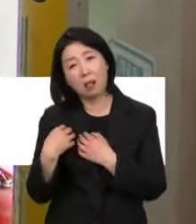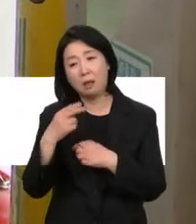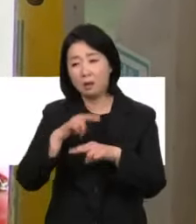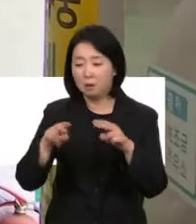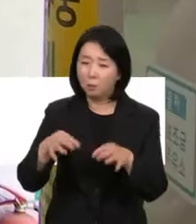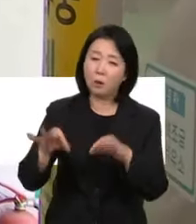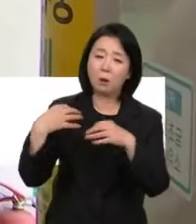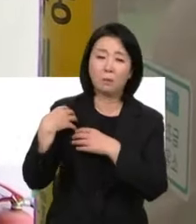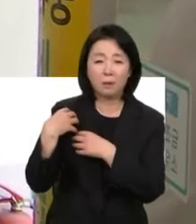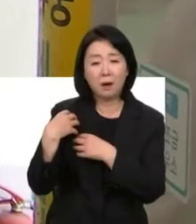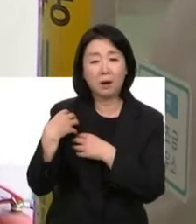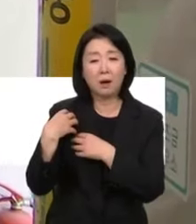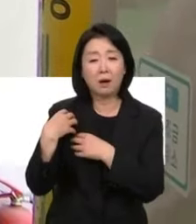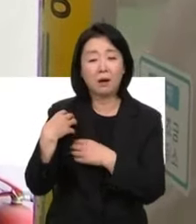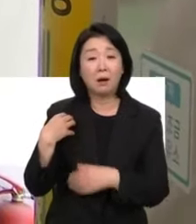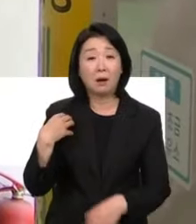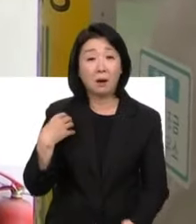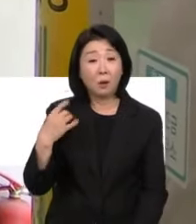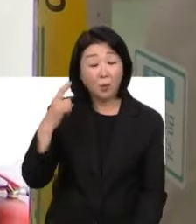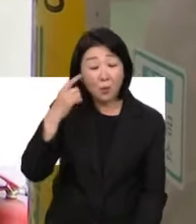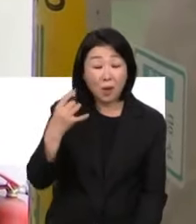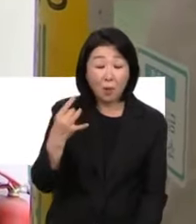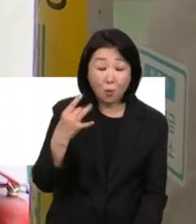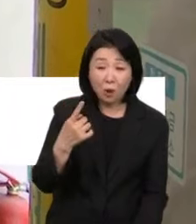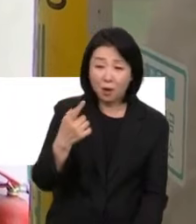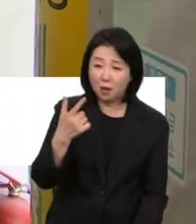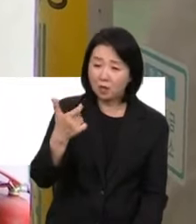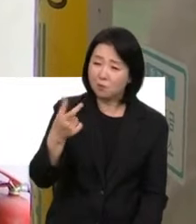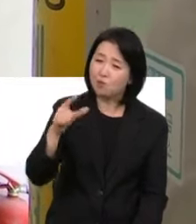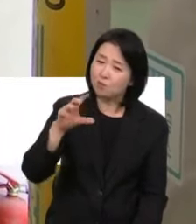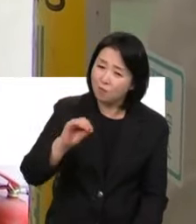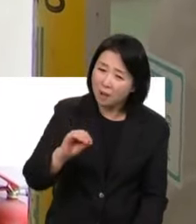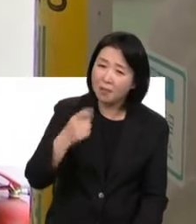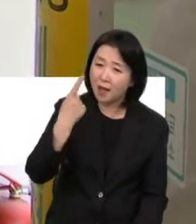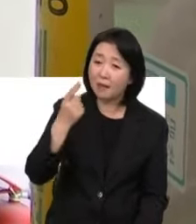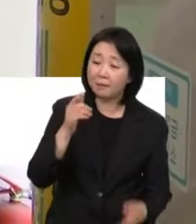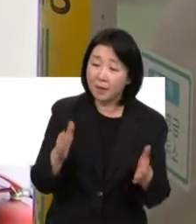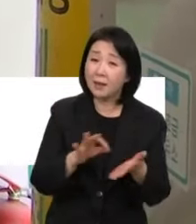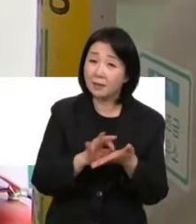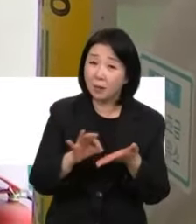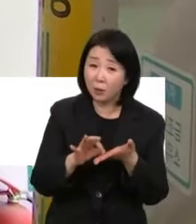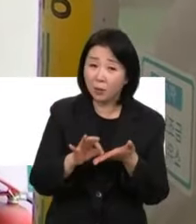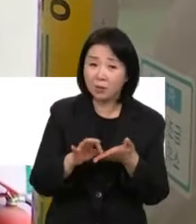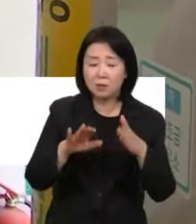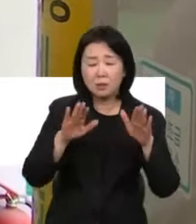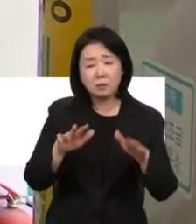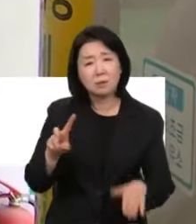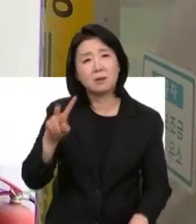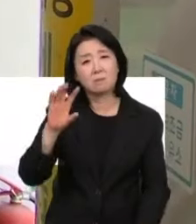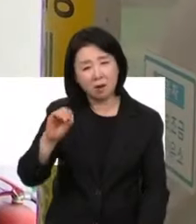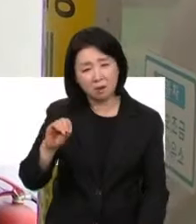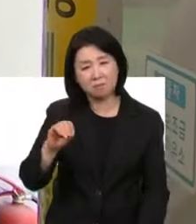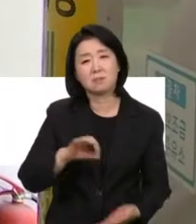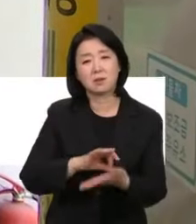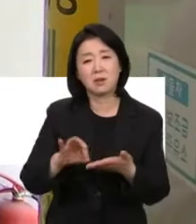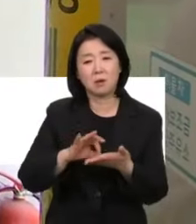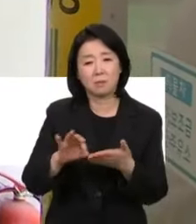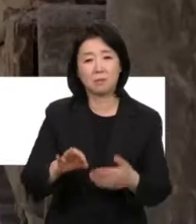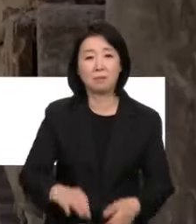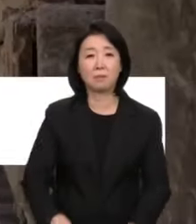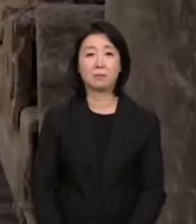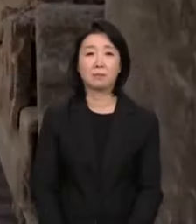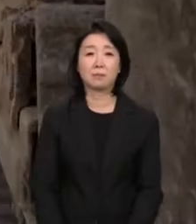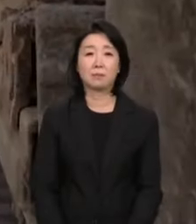올라서. 원래는 한 16만 원 정도였던 것 같고 월. 지금은 20만 원 정도 되는 것